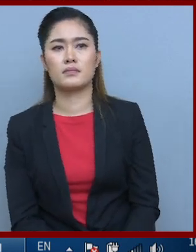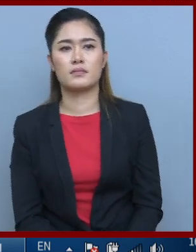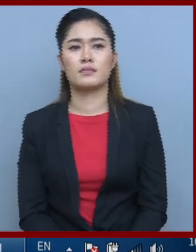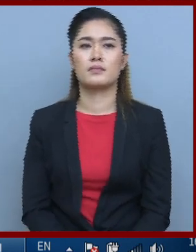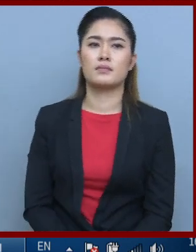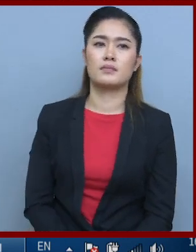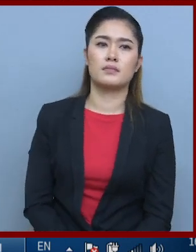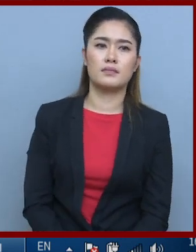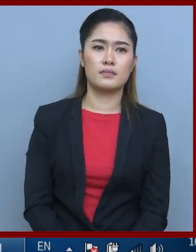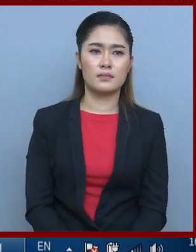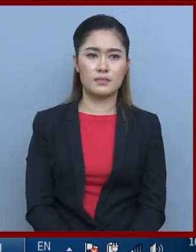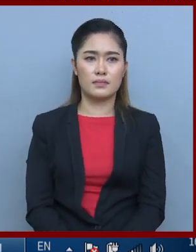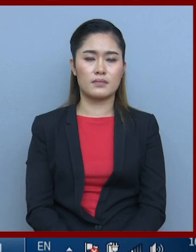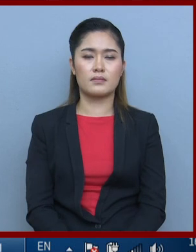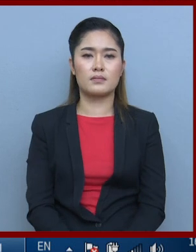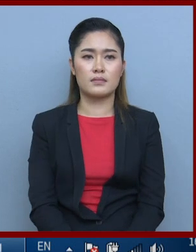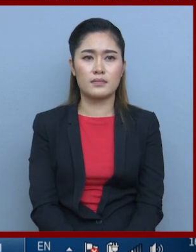visible เท่ากับ